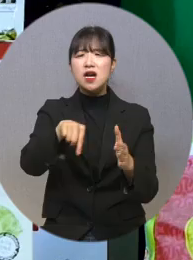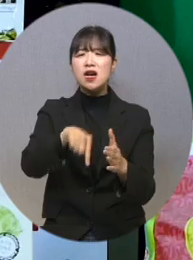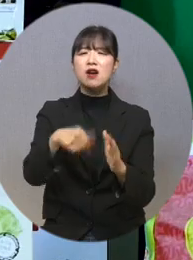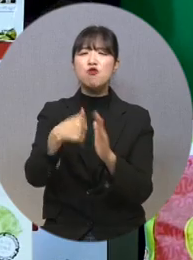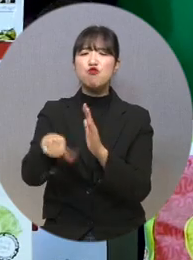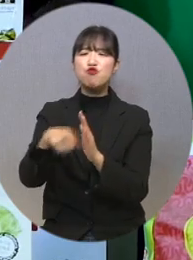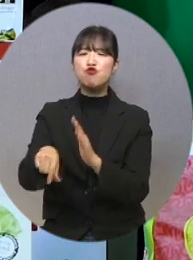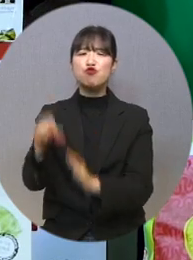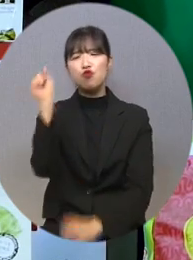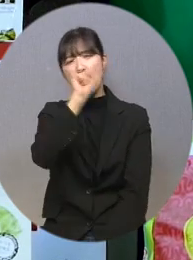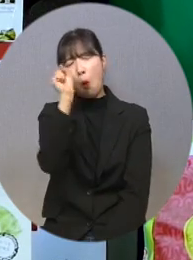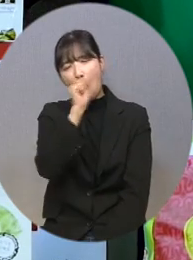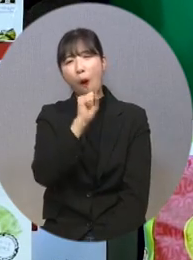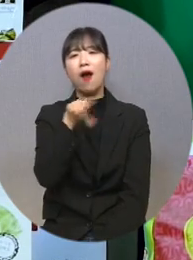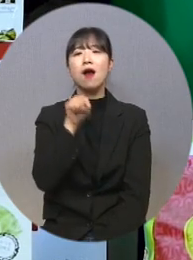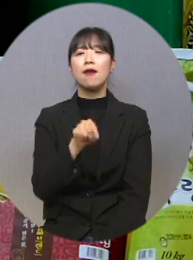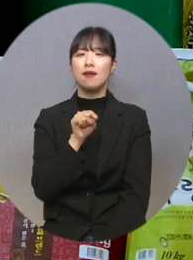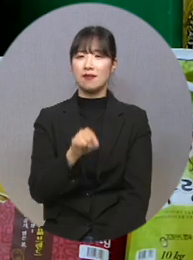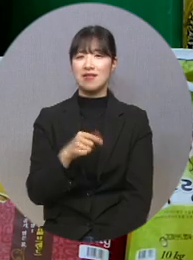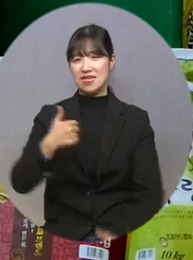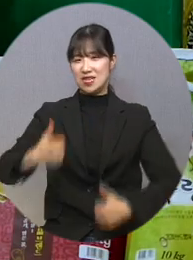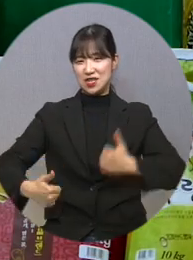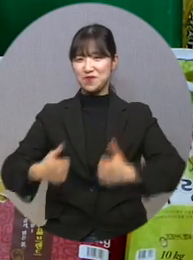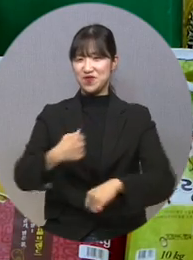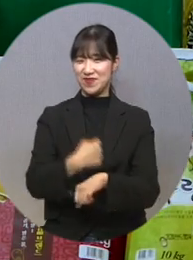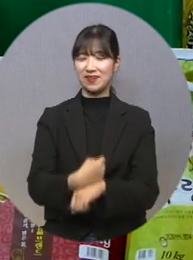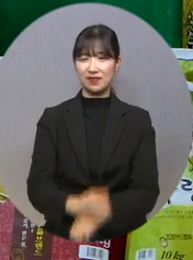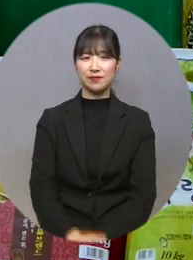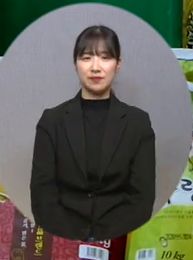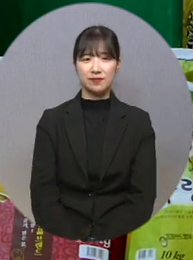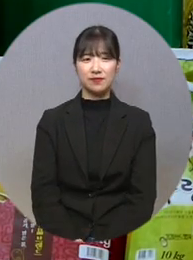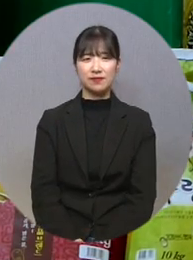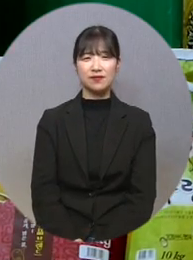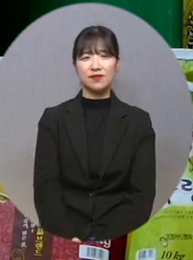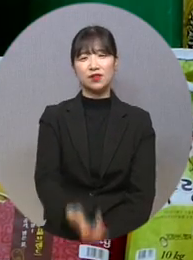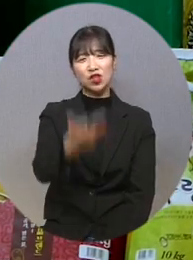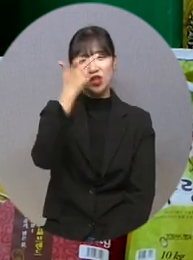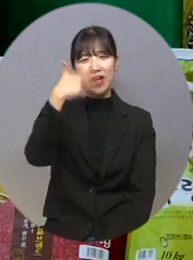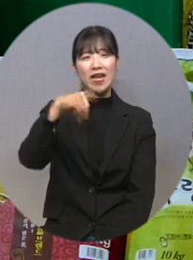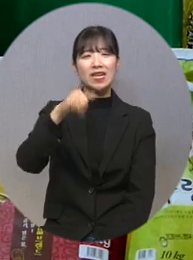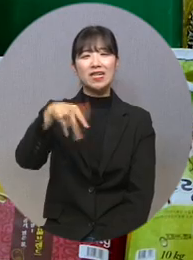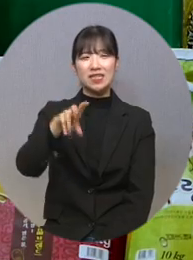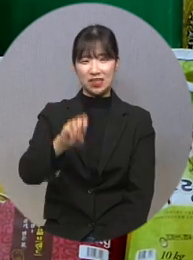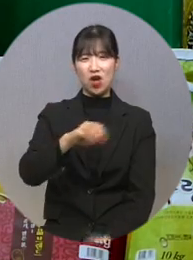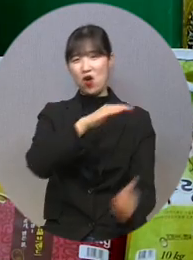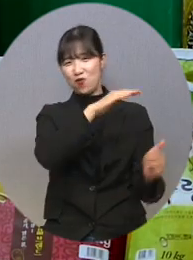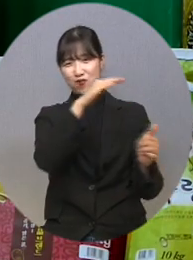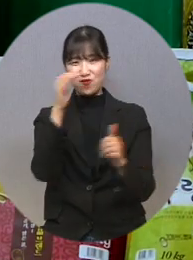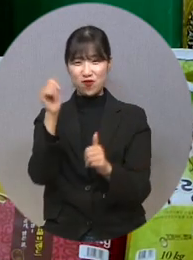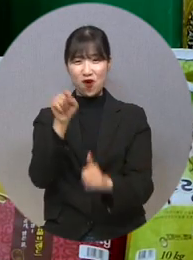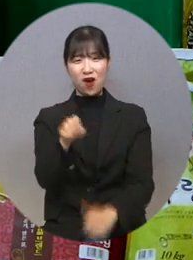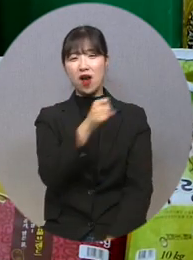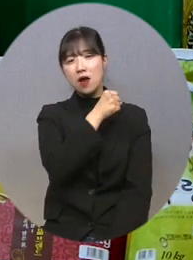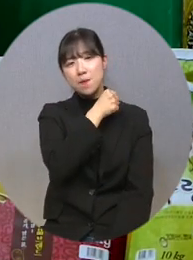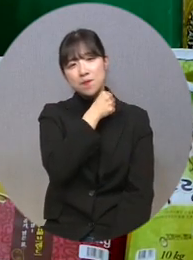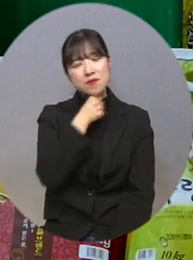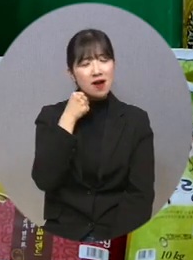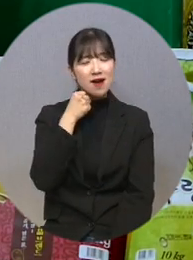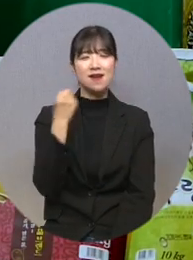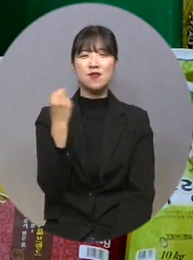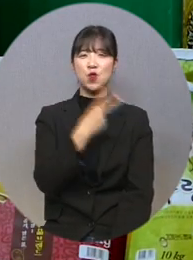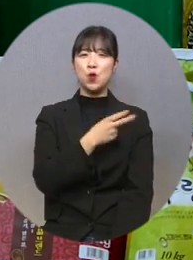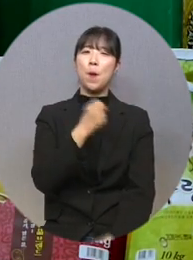합니다. 아, 네 맞습니다. 우리 기장 최기장을 불러갖고 그 맛과 그리고